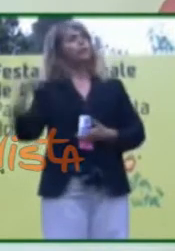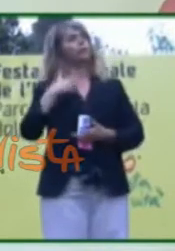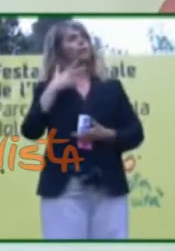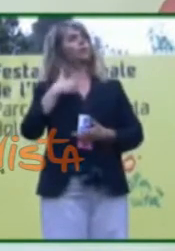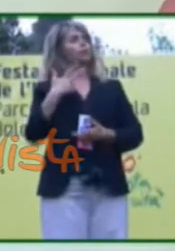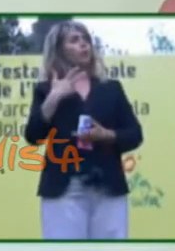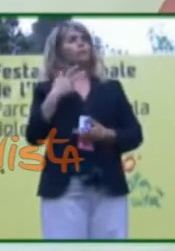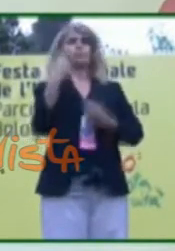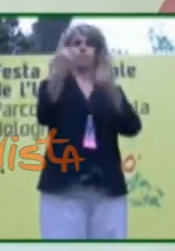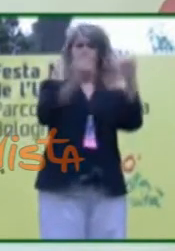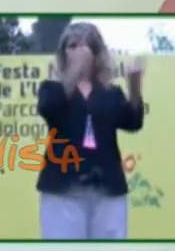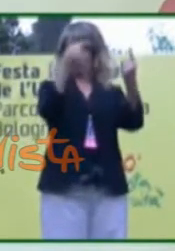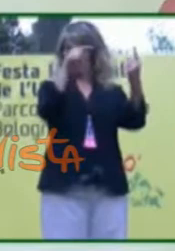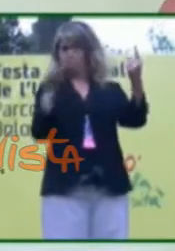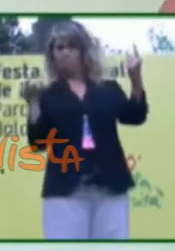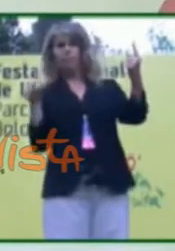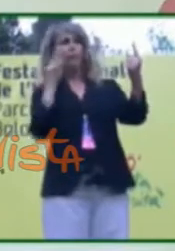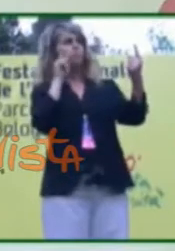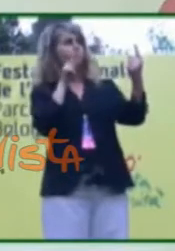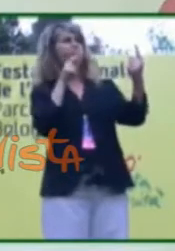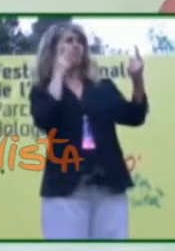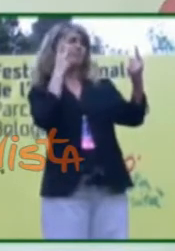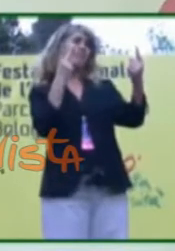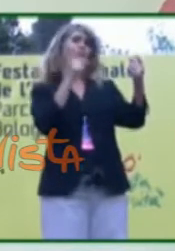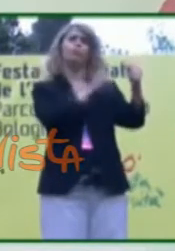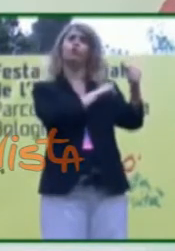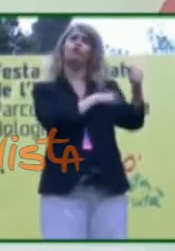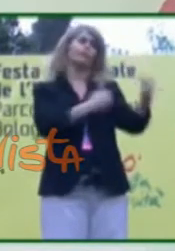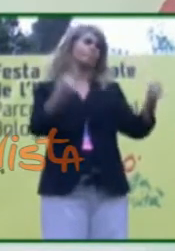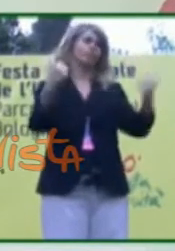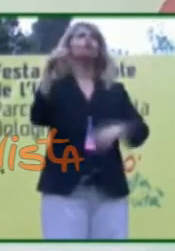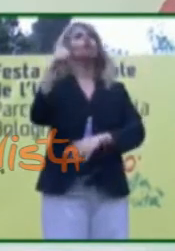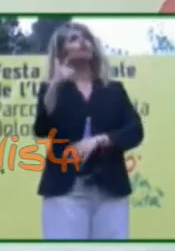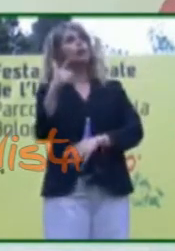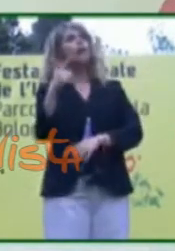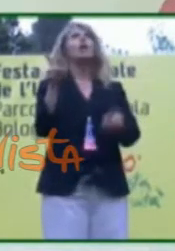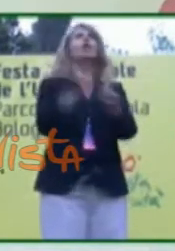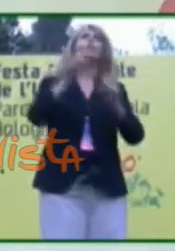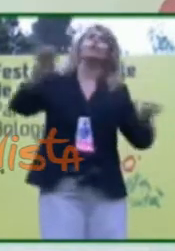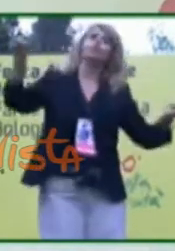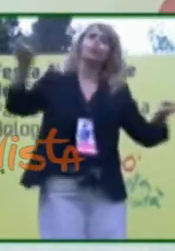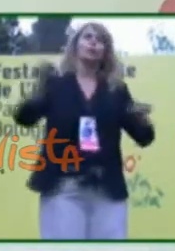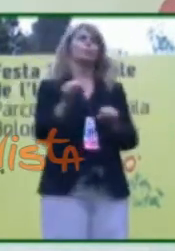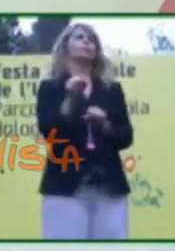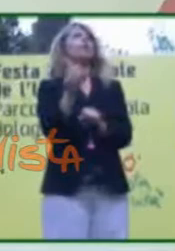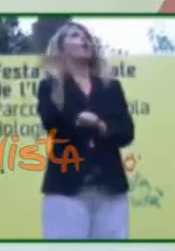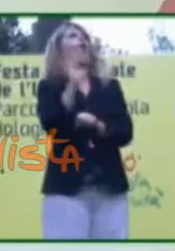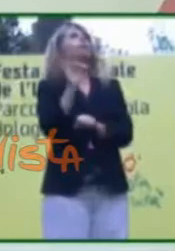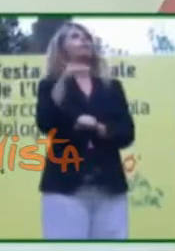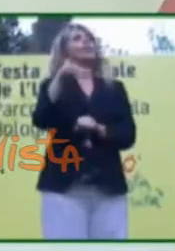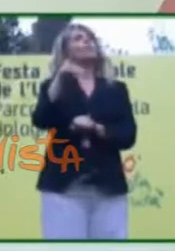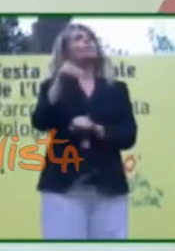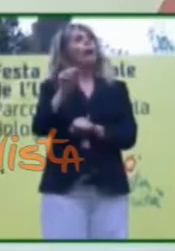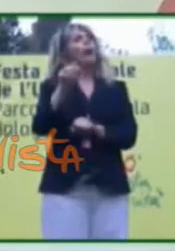consapevole di non avere superpoteri di non essere né Superpippo né Paperinik di non essere